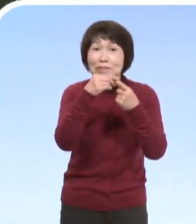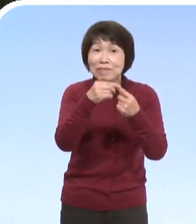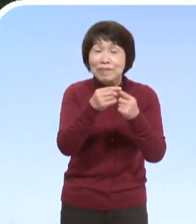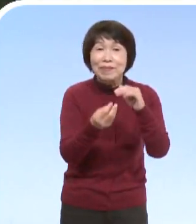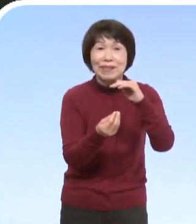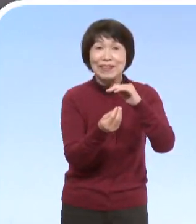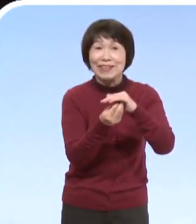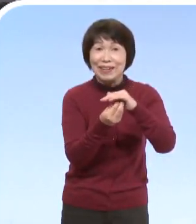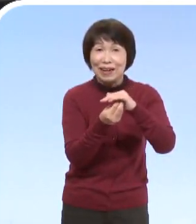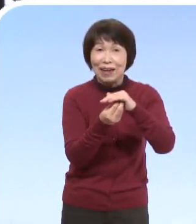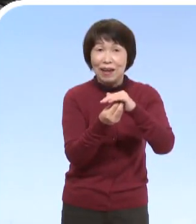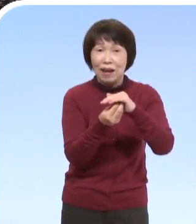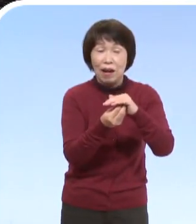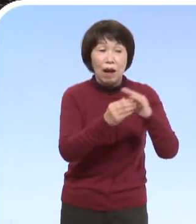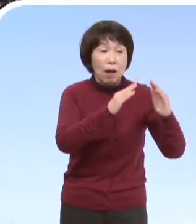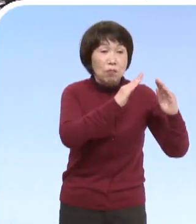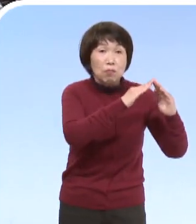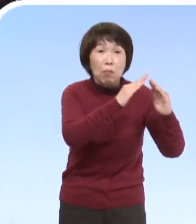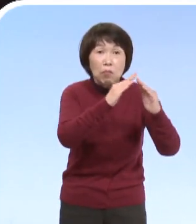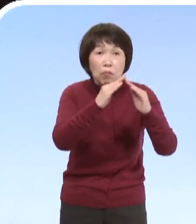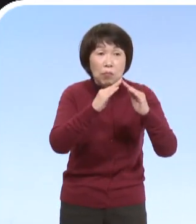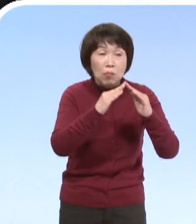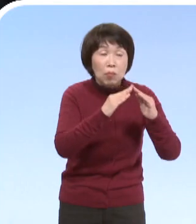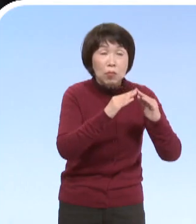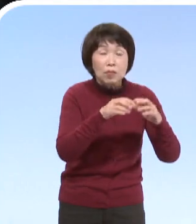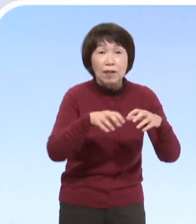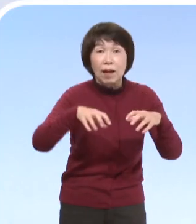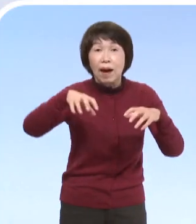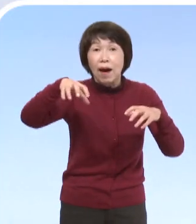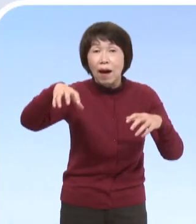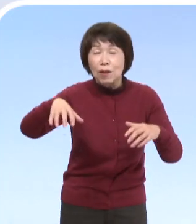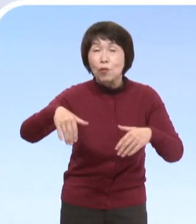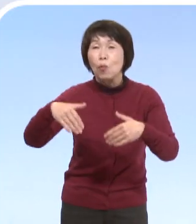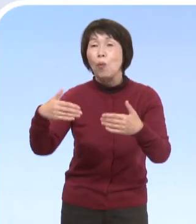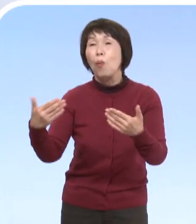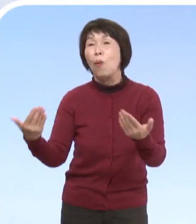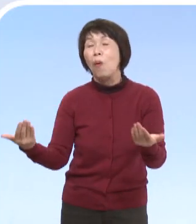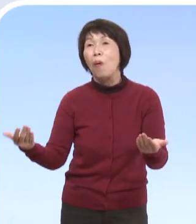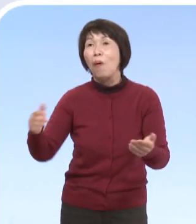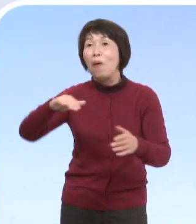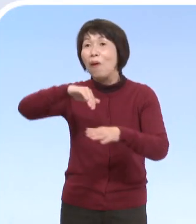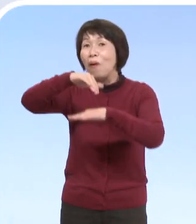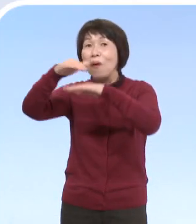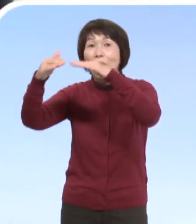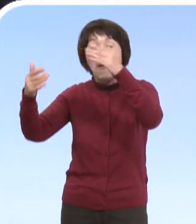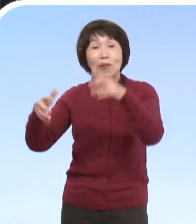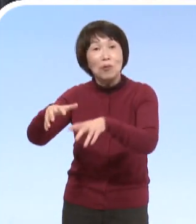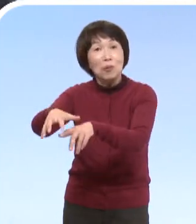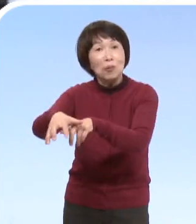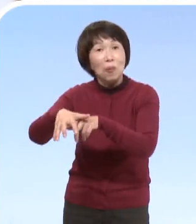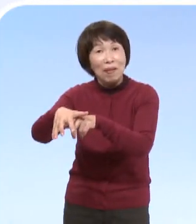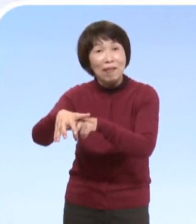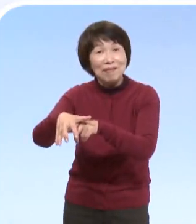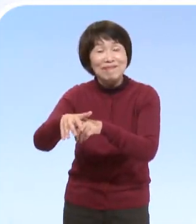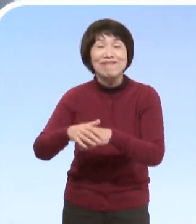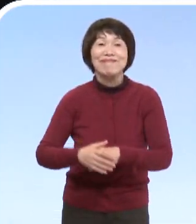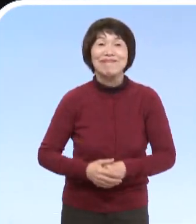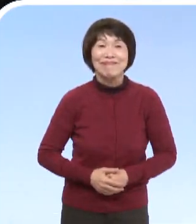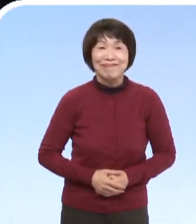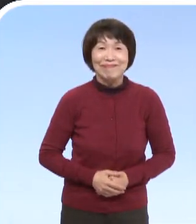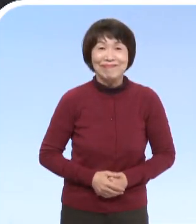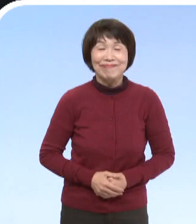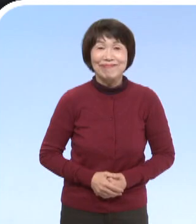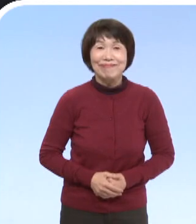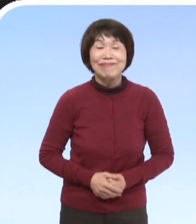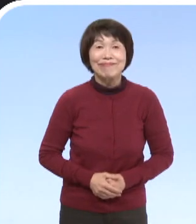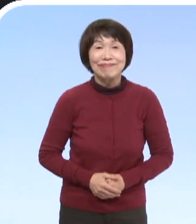ということで、やってきたのは市の中心部から少し離れた里山にある農園。案内お願いします